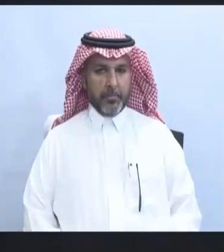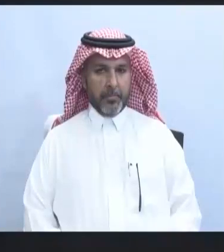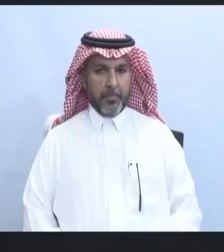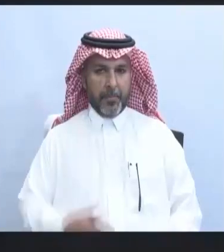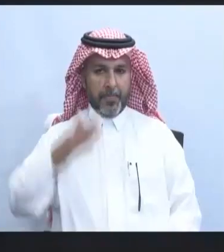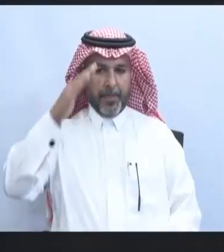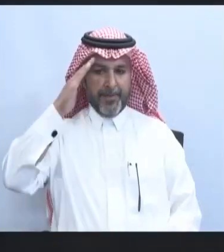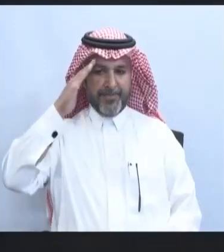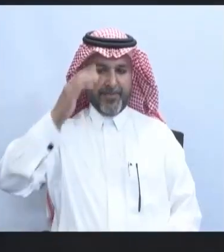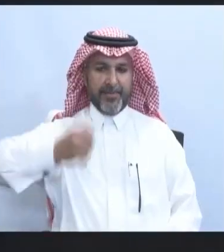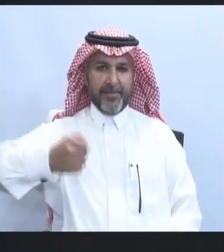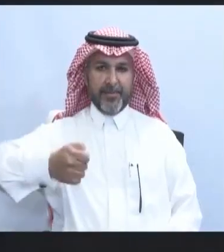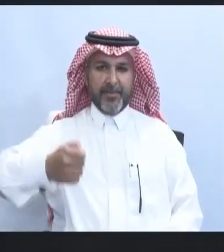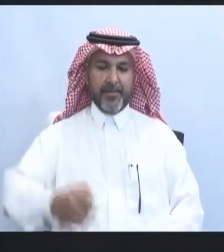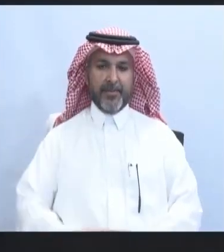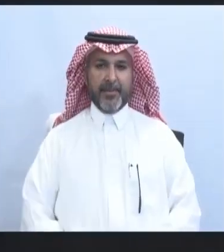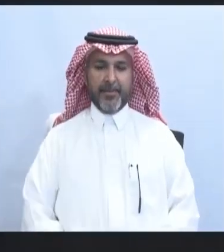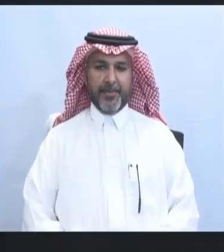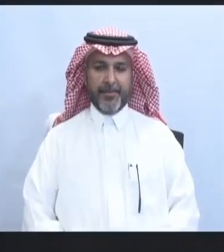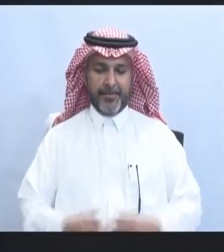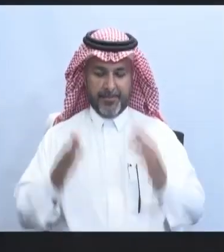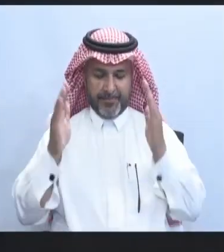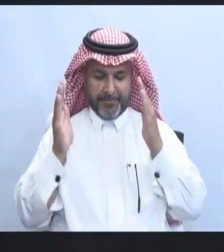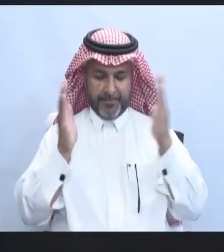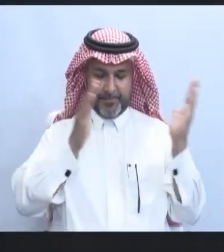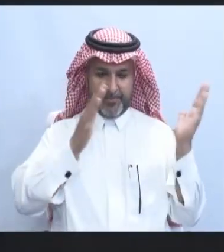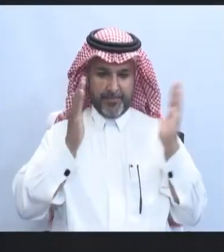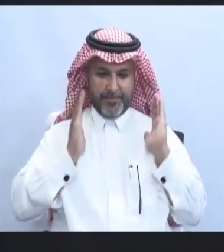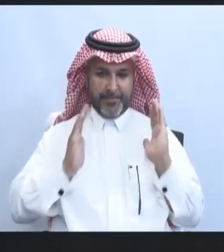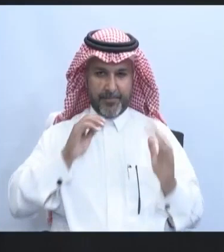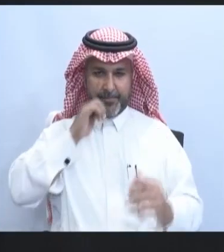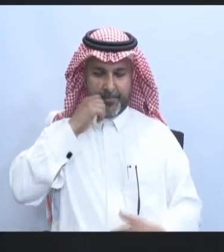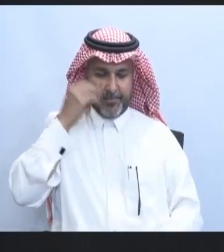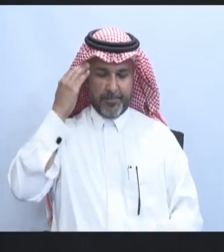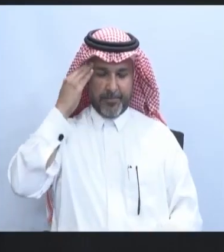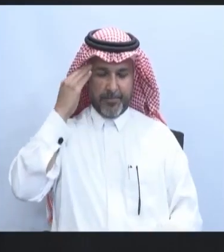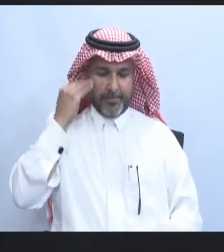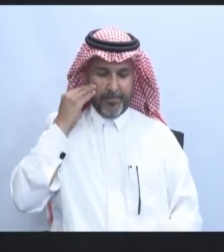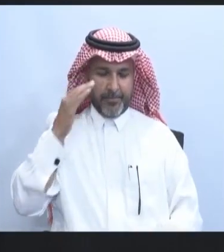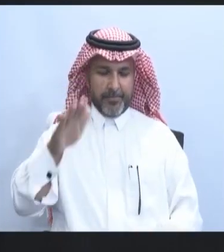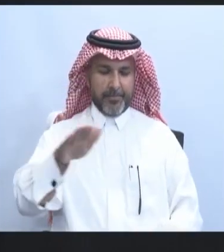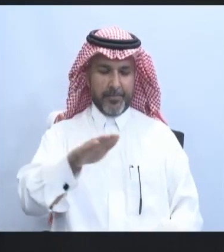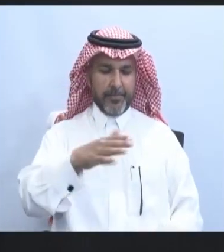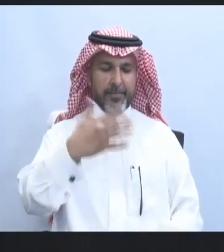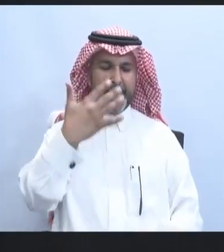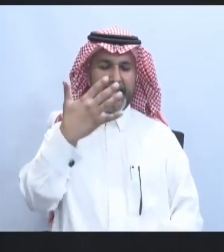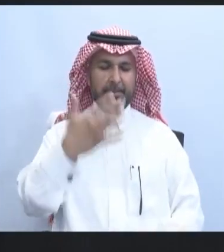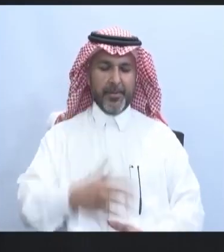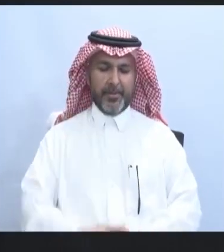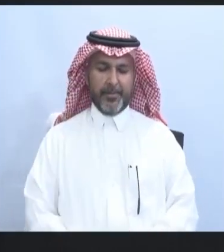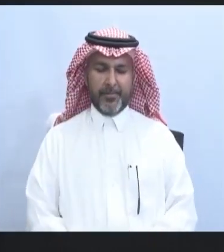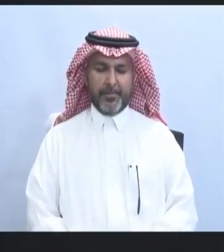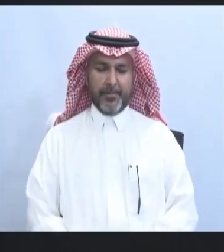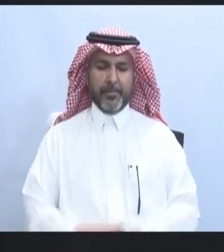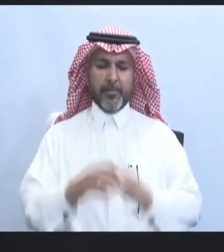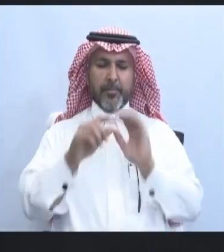السلام عليكم ورحمه الله وبركاته اهلا بكم ابنائي وبنات وبناتي طلاب وطالبات الصف الخامس الابتدائي